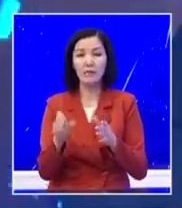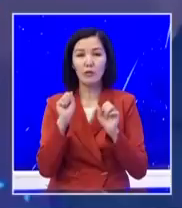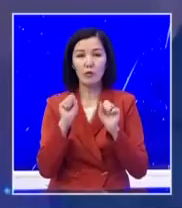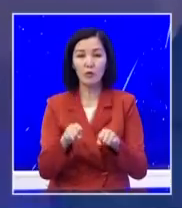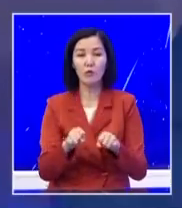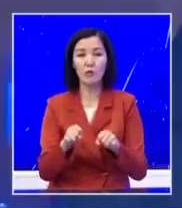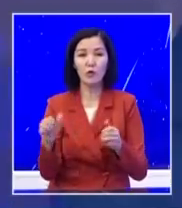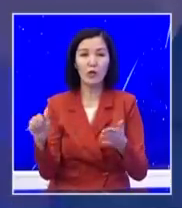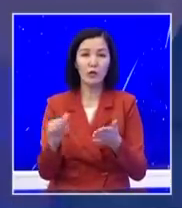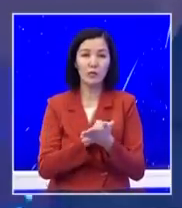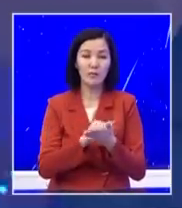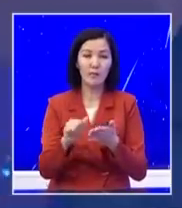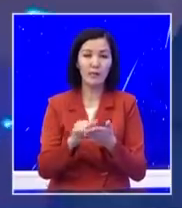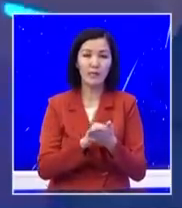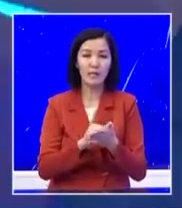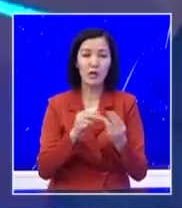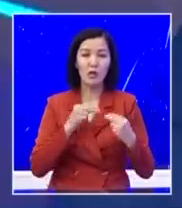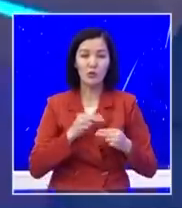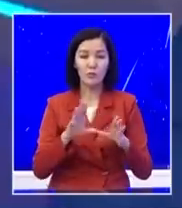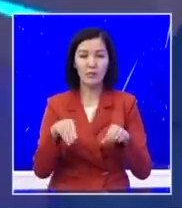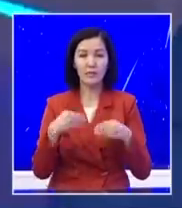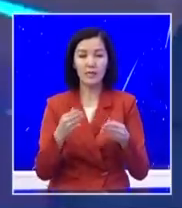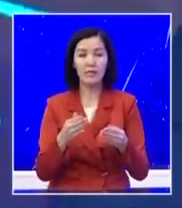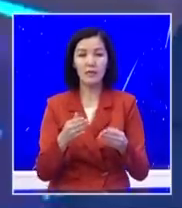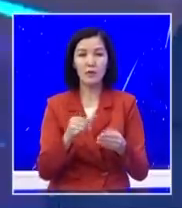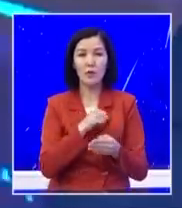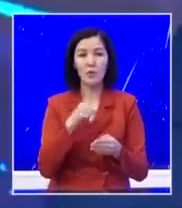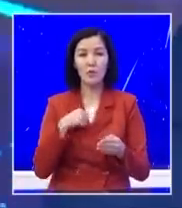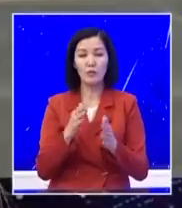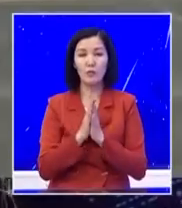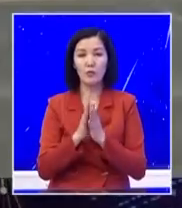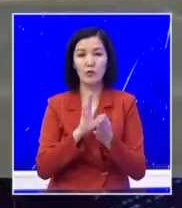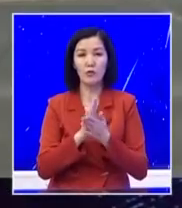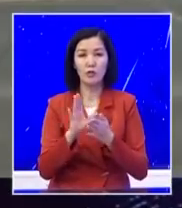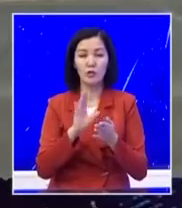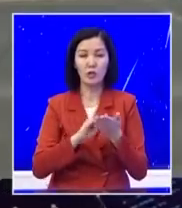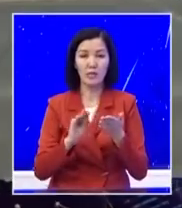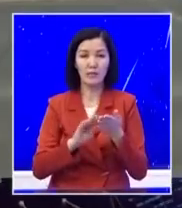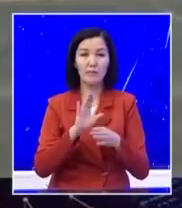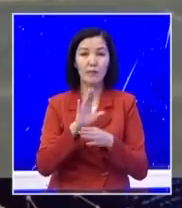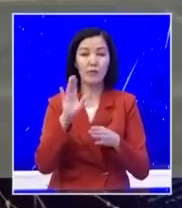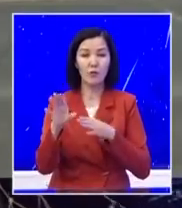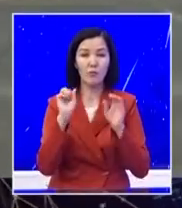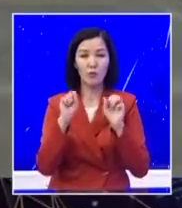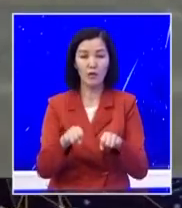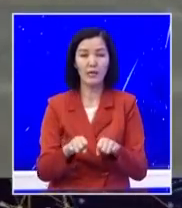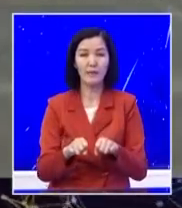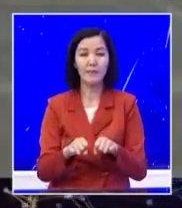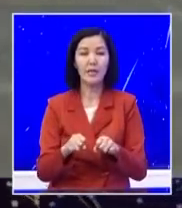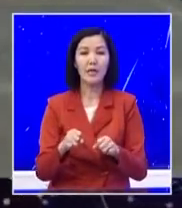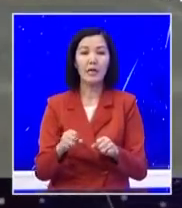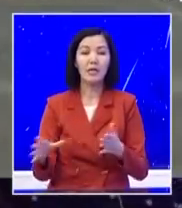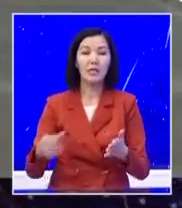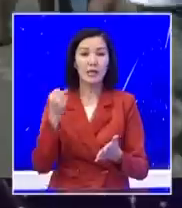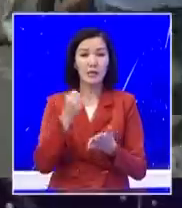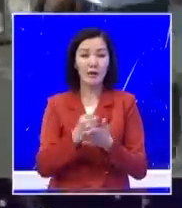сипаттағы шарттар бойынша жұмыс істейтін адамдар өз аттарынан өтініш бере алады. Жәрдемақы тағайындалғанмен штаб өкілдерінің осы